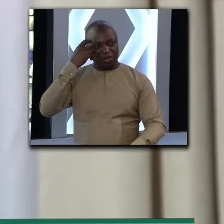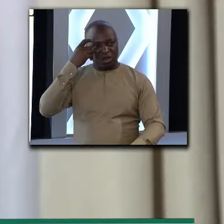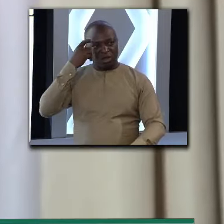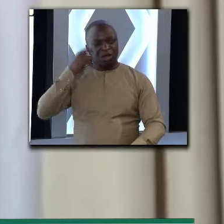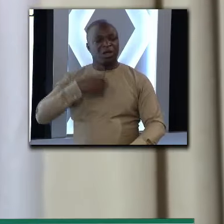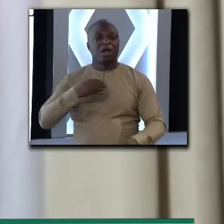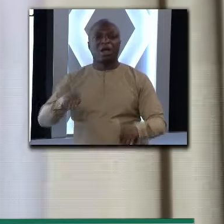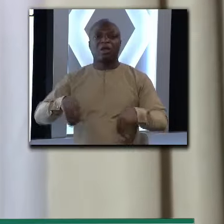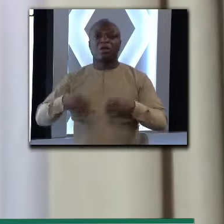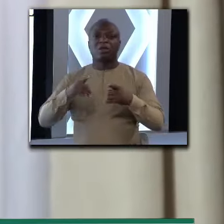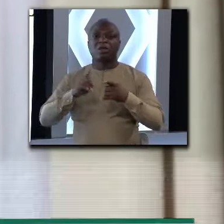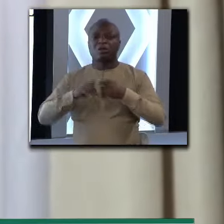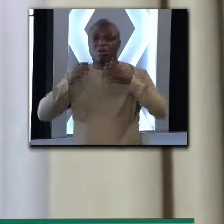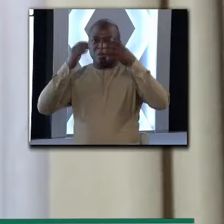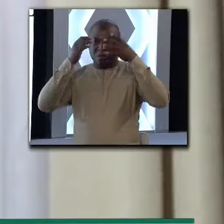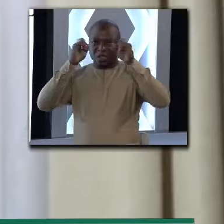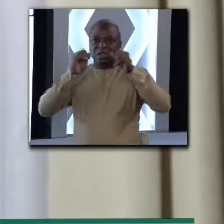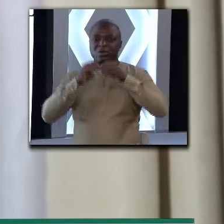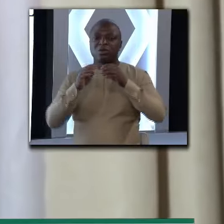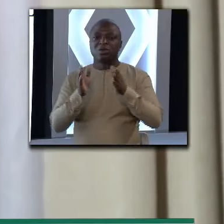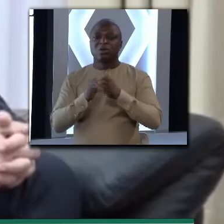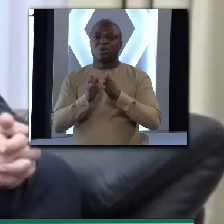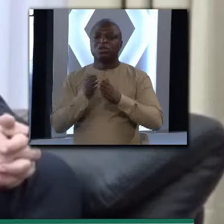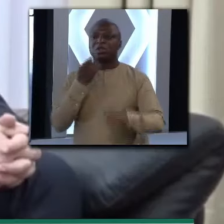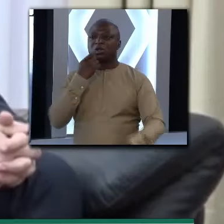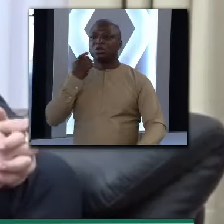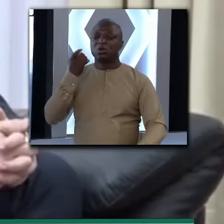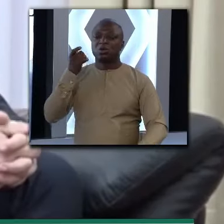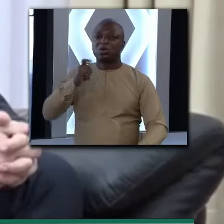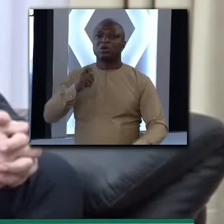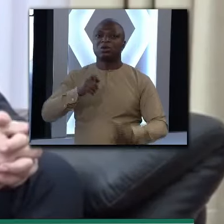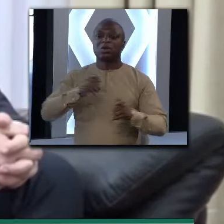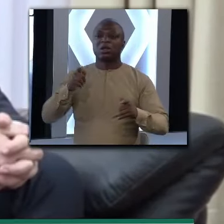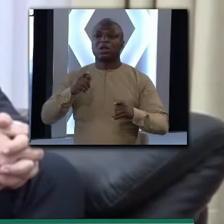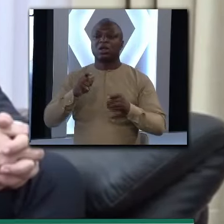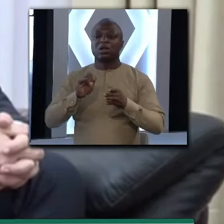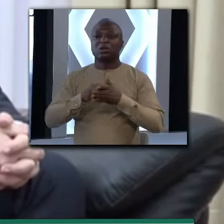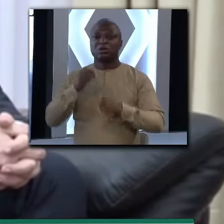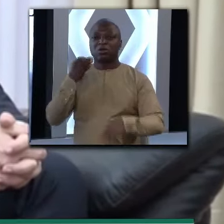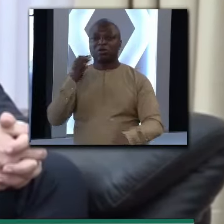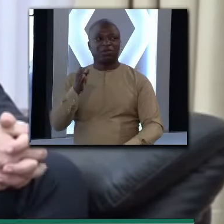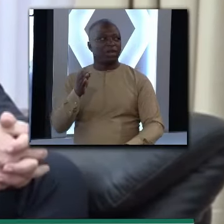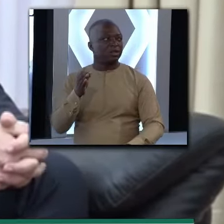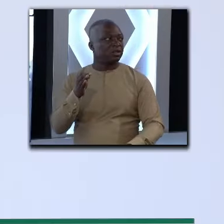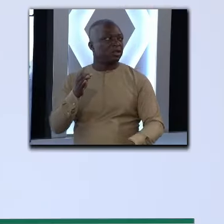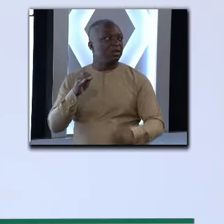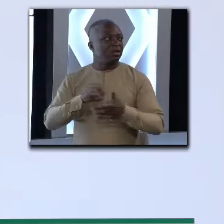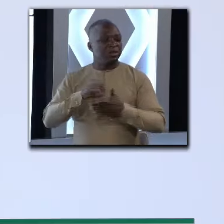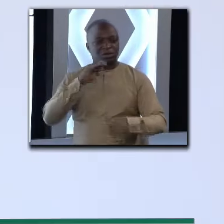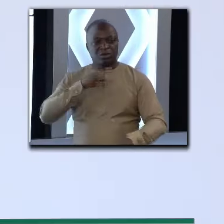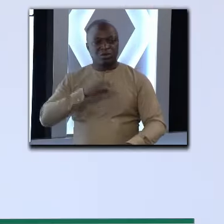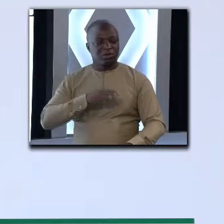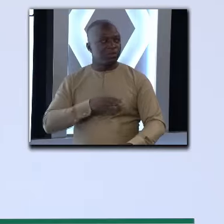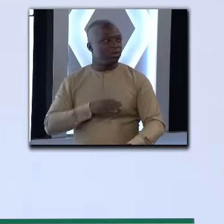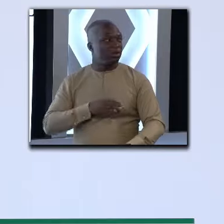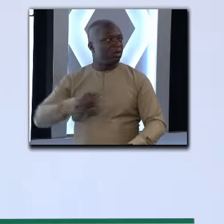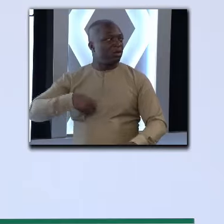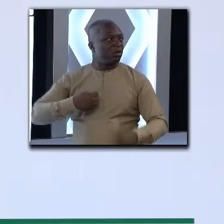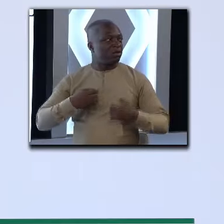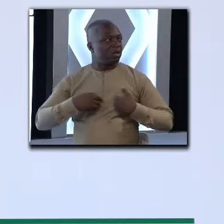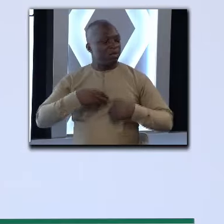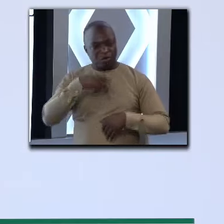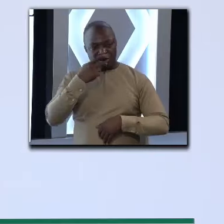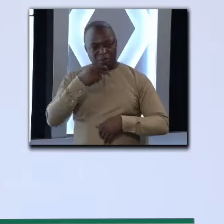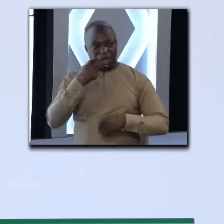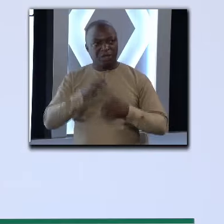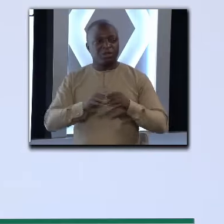a accordée au président du Conseil de l'Ordre du Grand Orient de France, Guillaume Trichat. Nous avons parlé